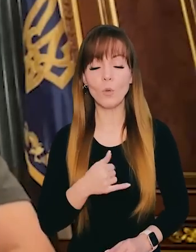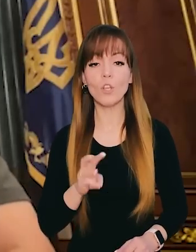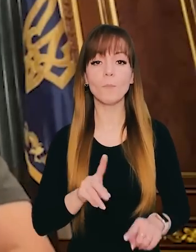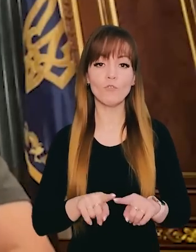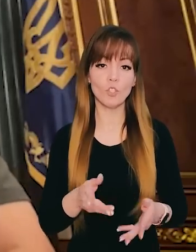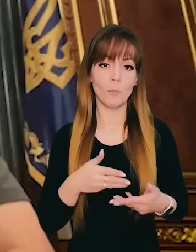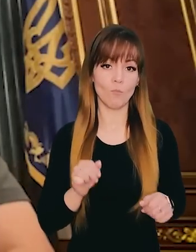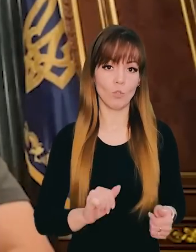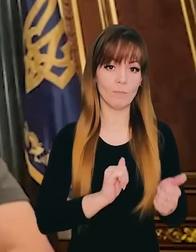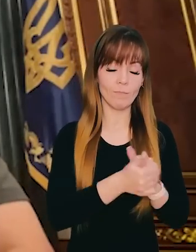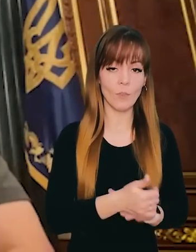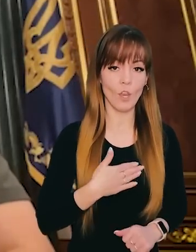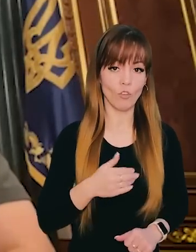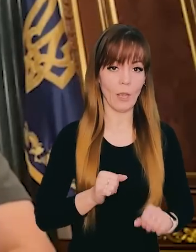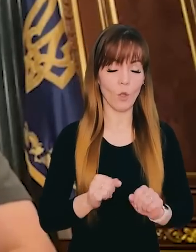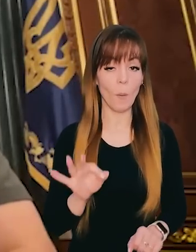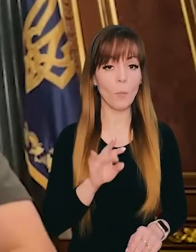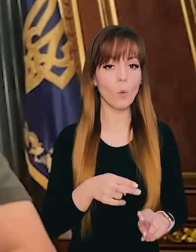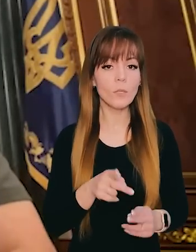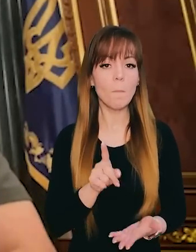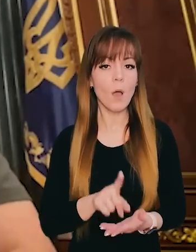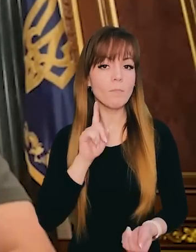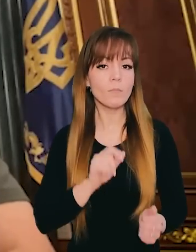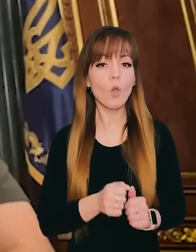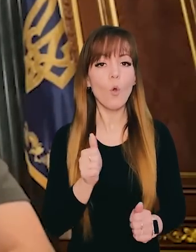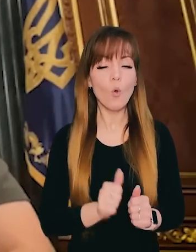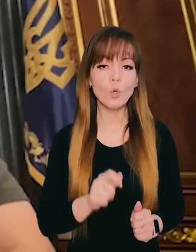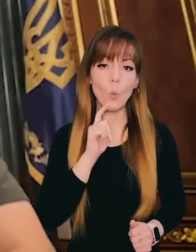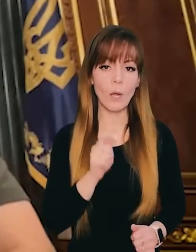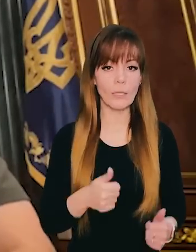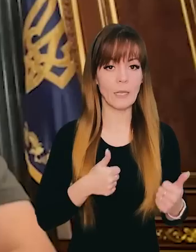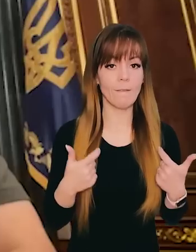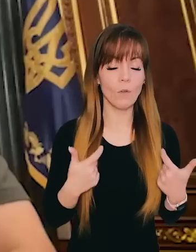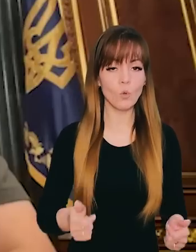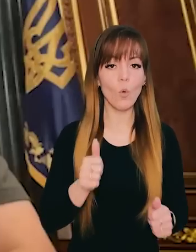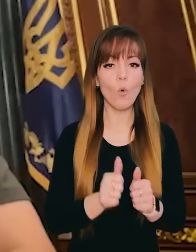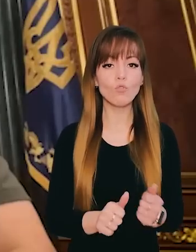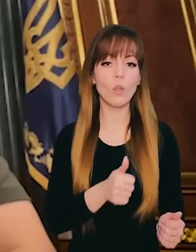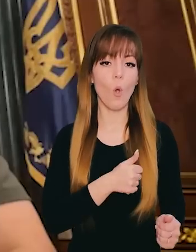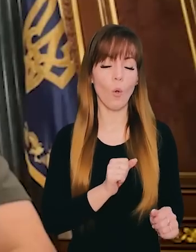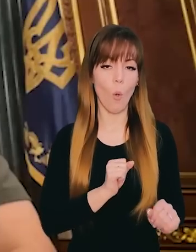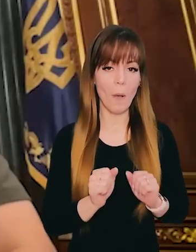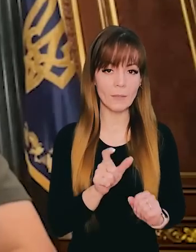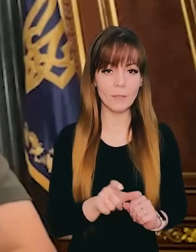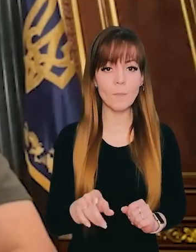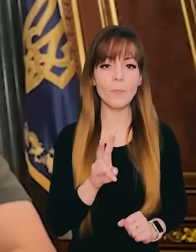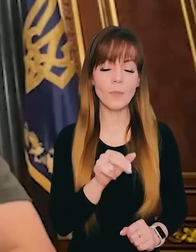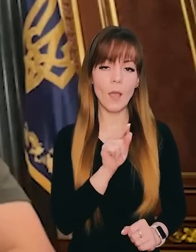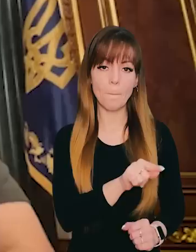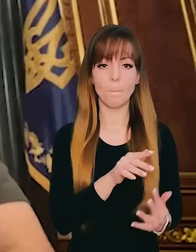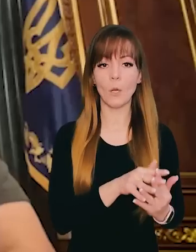тим швидше ми зможемо звільнити наших героїв про це має пам'ятати кожну український воїн кожен Командир на передовій